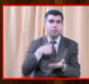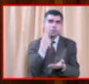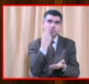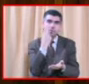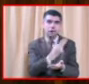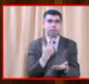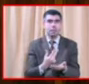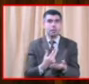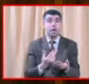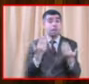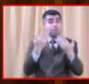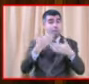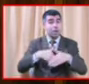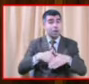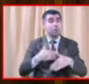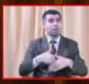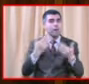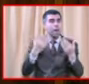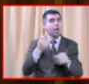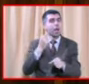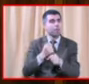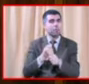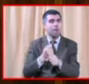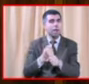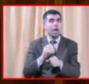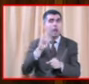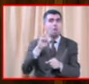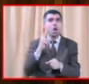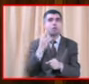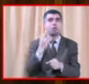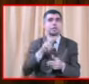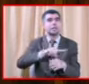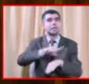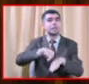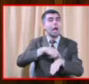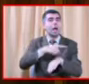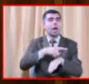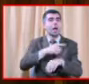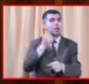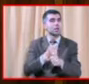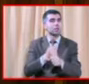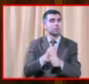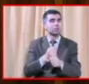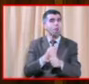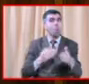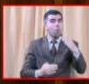واللي كيخدموا ليل ونهار، والكوارث الطبيعية راه ماشي غير في المغرب كتوقع، راه شوف اش وقع في بلدان اخرى،